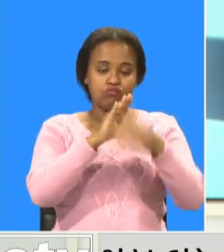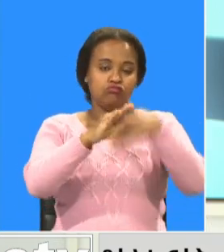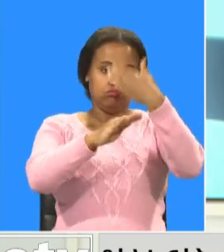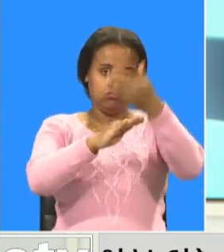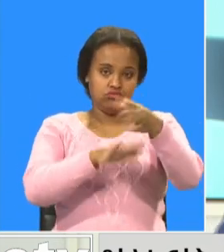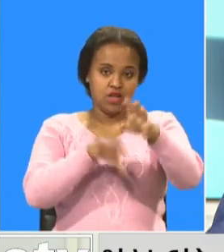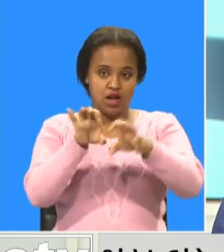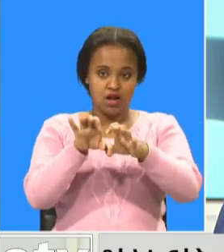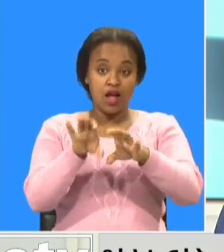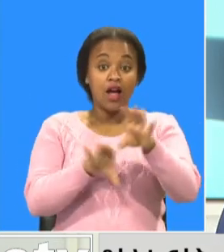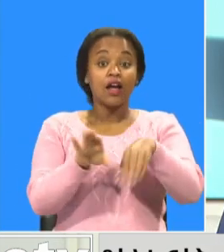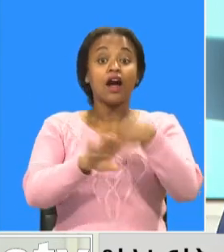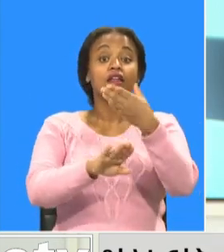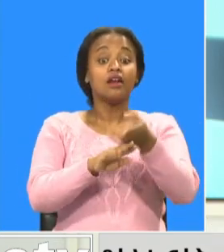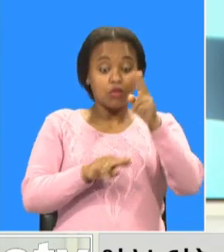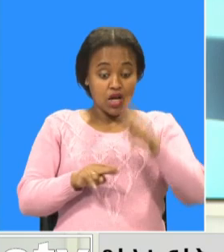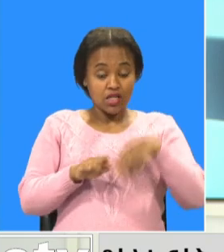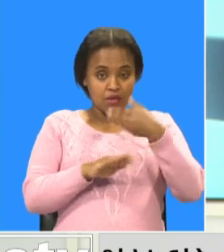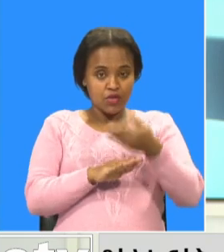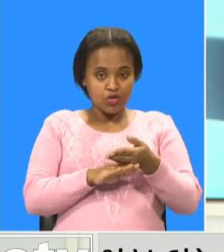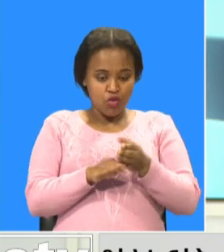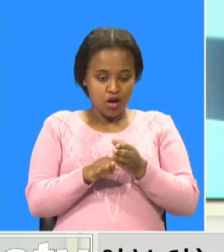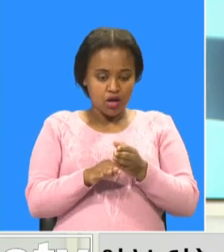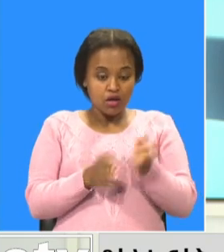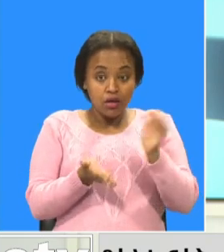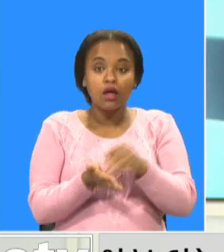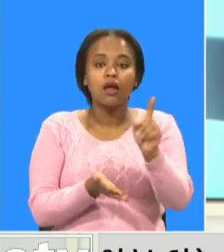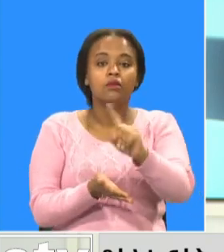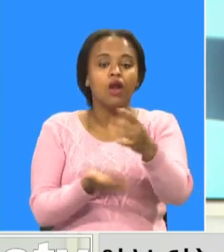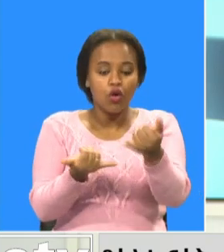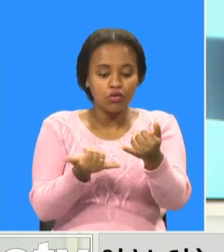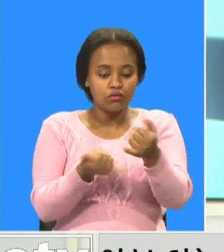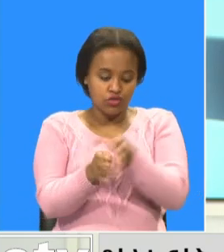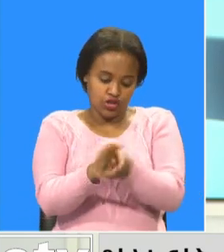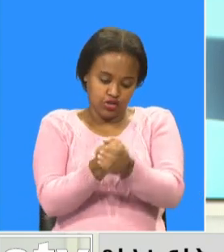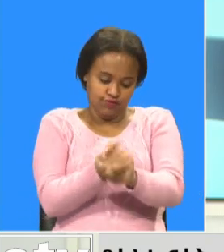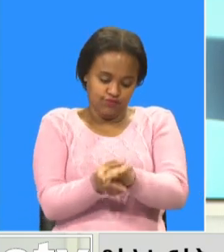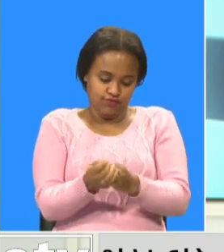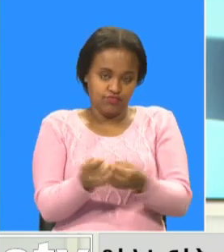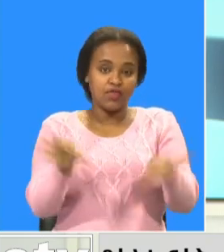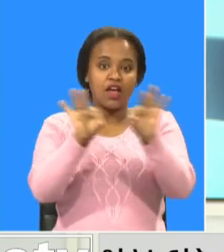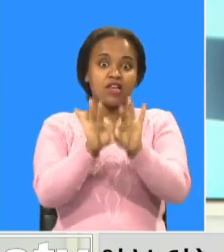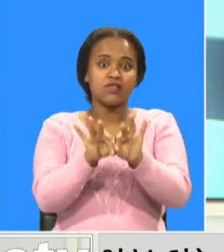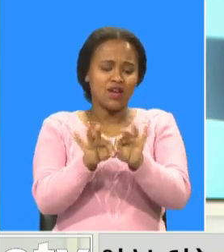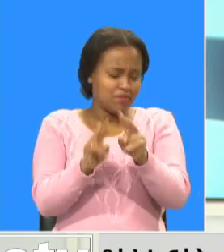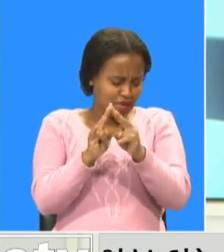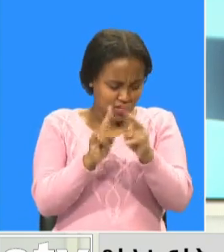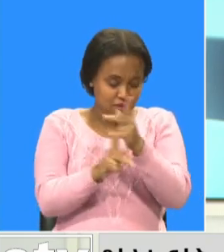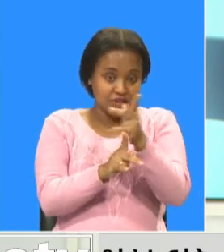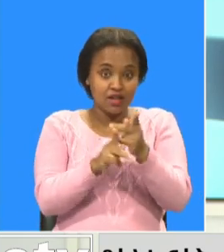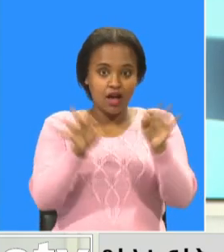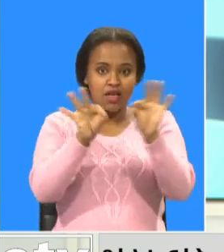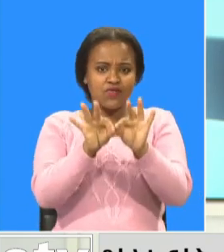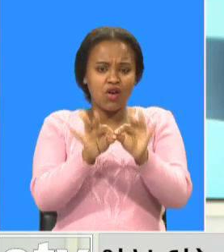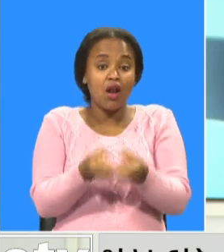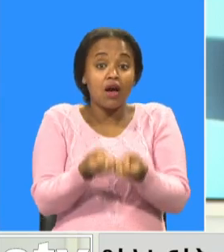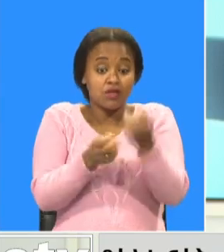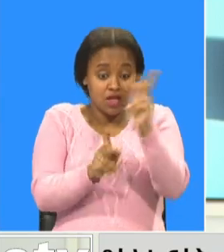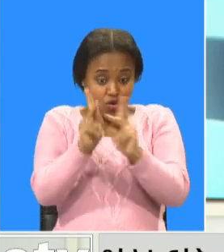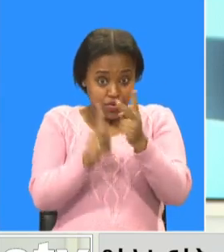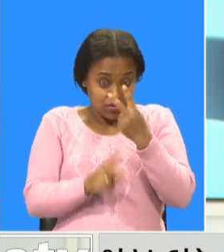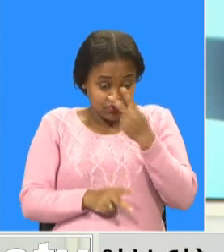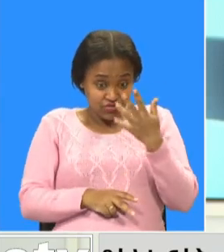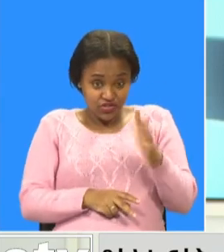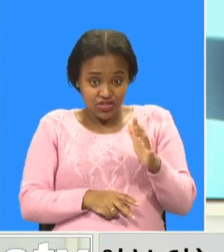ስናረግም ካረግን በኋላ ካስቀመጥን በኋላ እጃችንን አሁን ማጽዳት አለብን እና በጣም ጥንቃቄ የሚፈልግ ነገር ነው። ግን አብዛኛው ህብረተሰብ እኔ